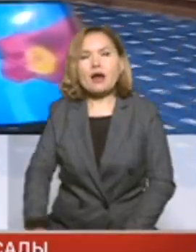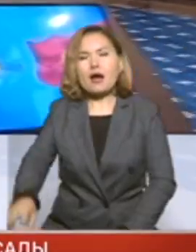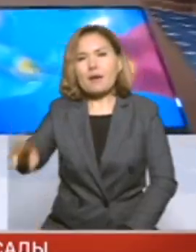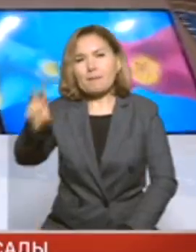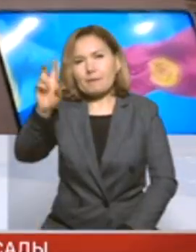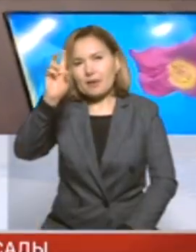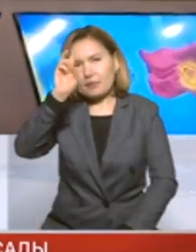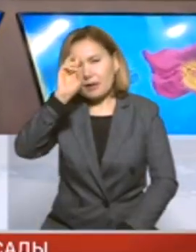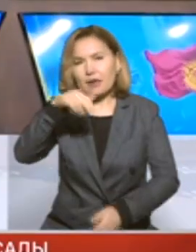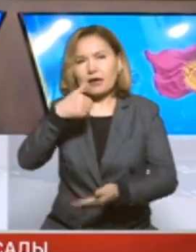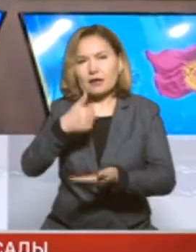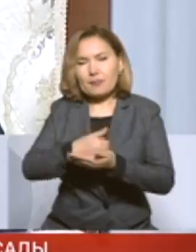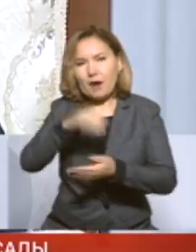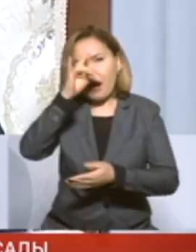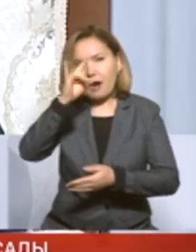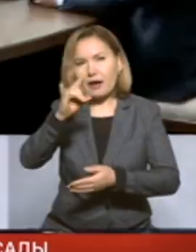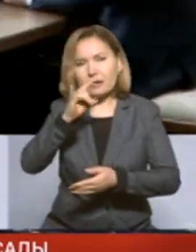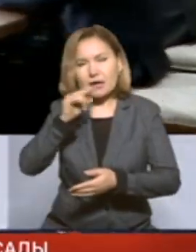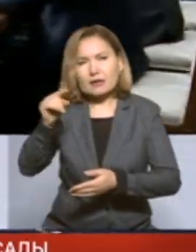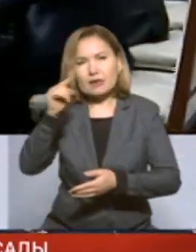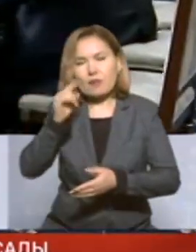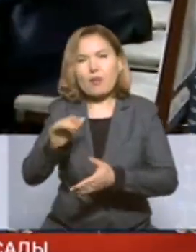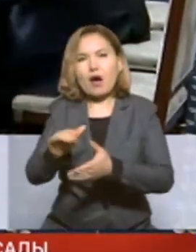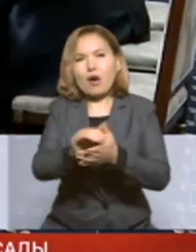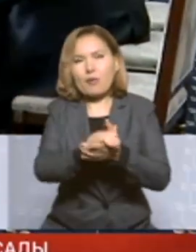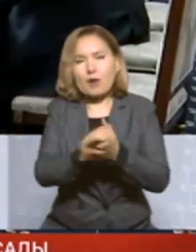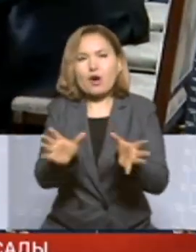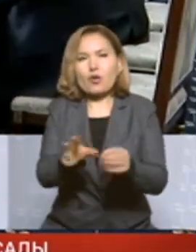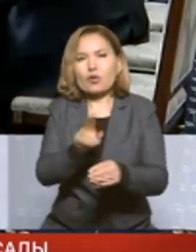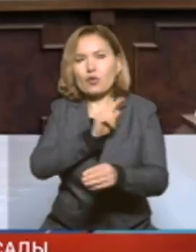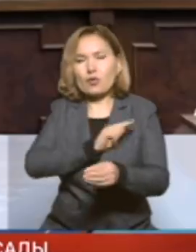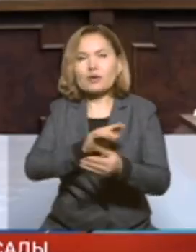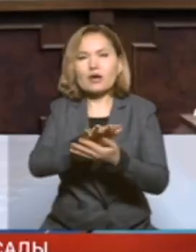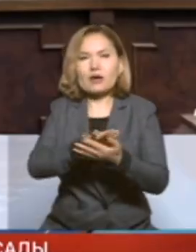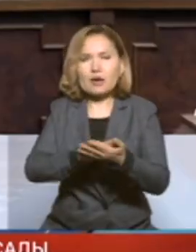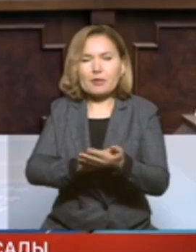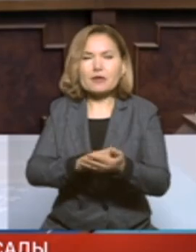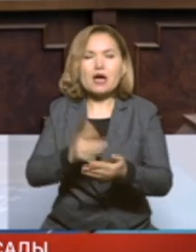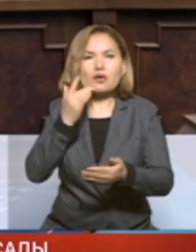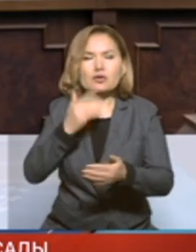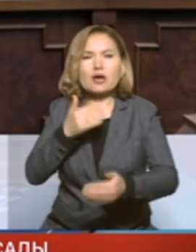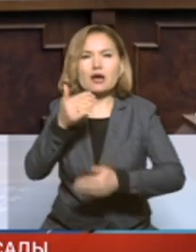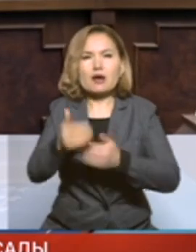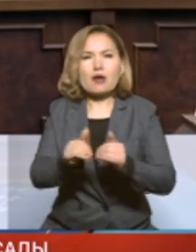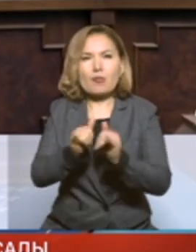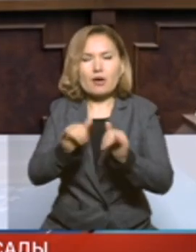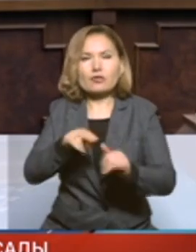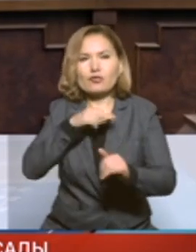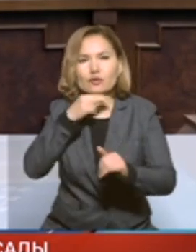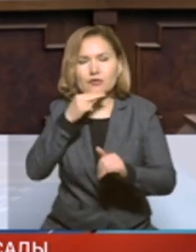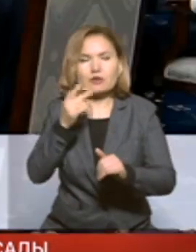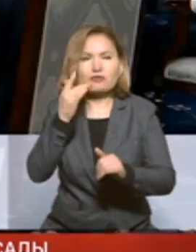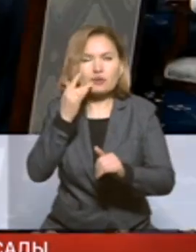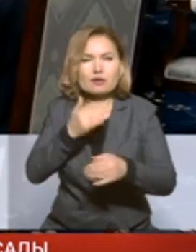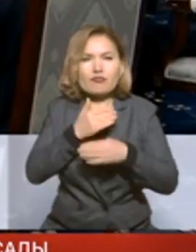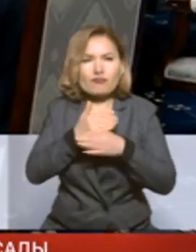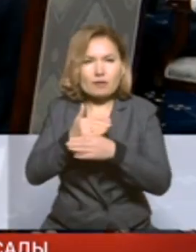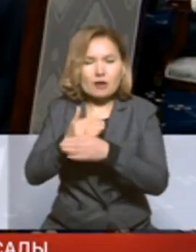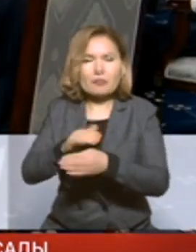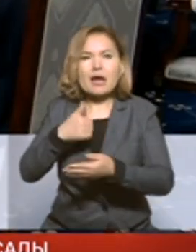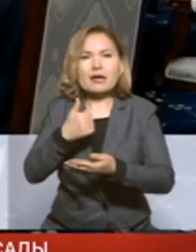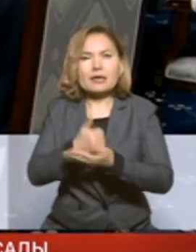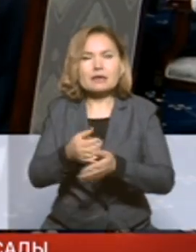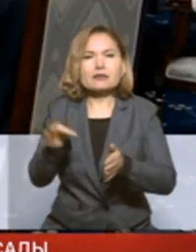Мемлекеттеріміздің басшылары екі ел арасындағы одақтастық әріптестікті дамыту мен тереңдетуге ерекше мән береді.